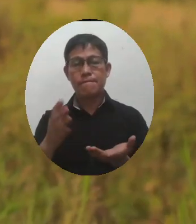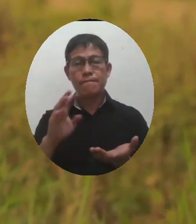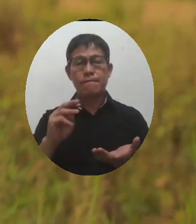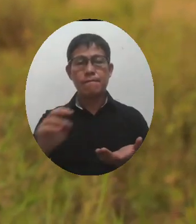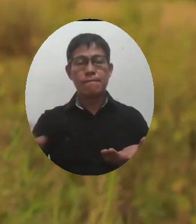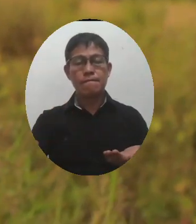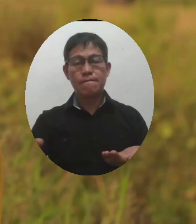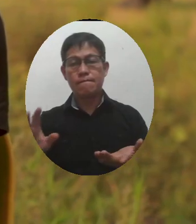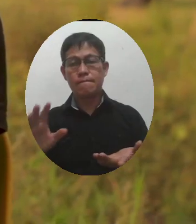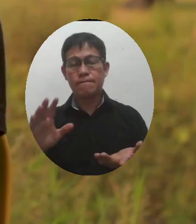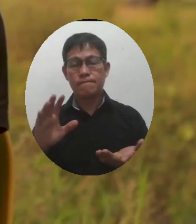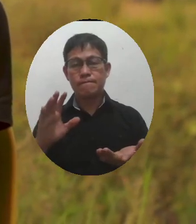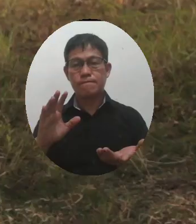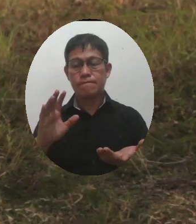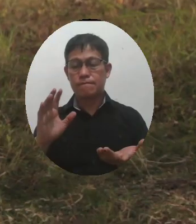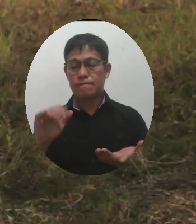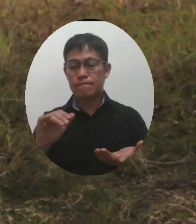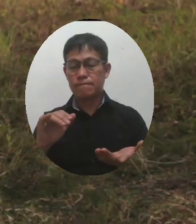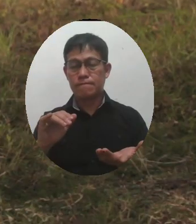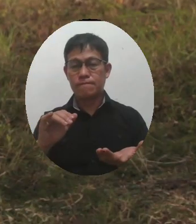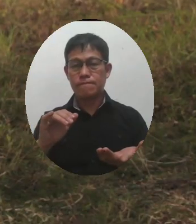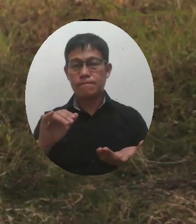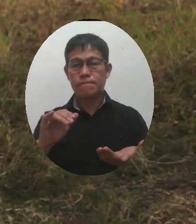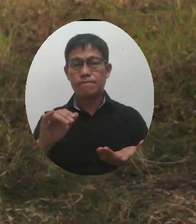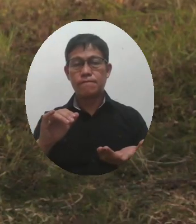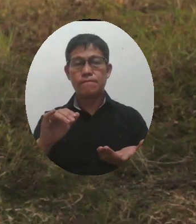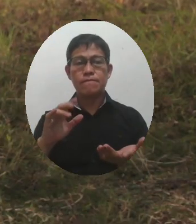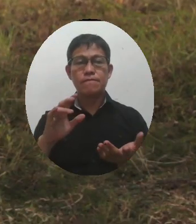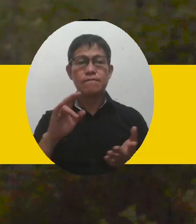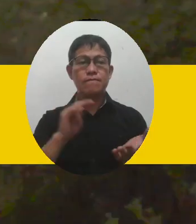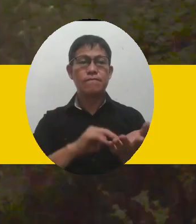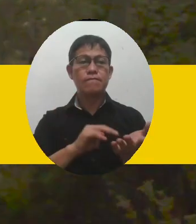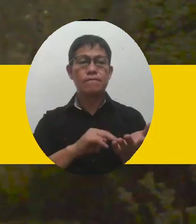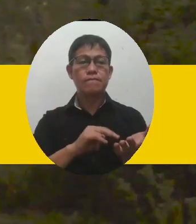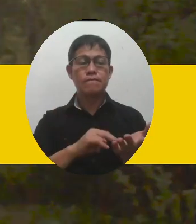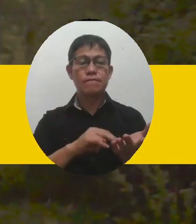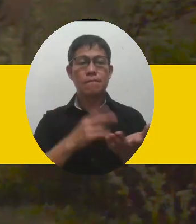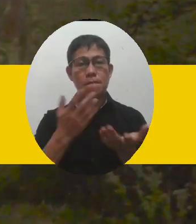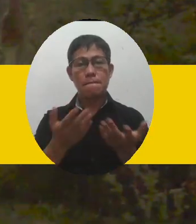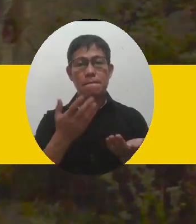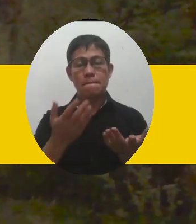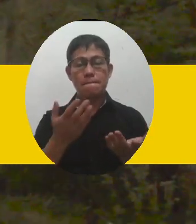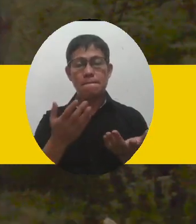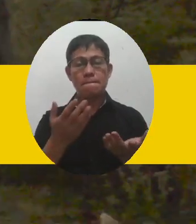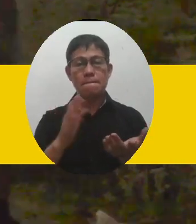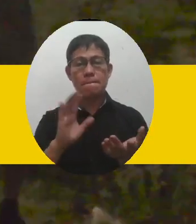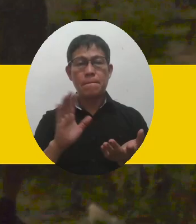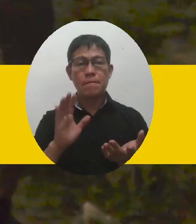dun sa nurse na baka pa pwede po wag muna.